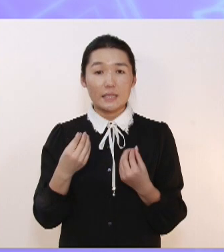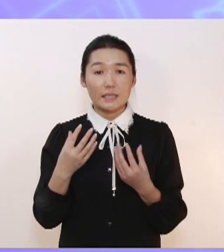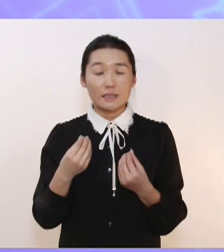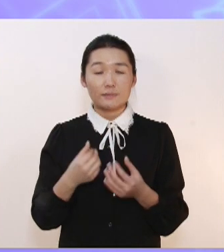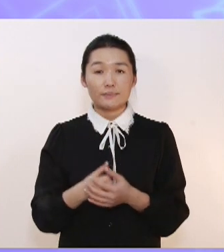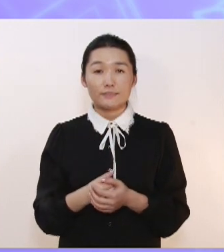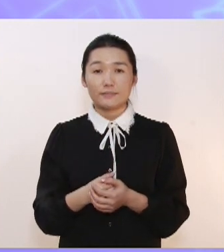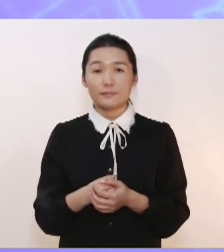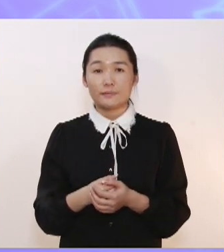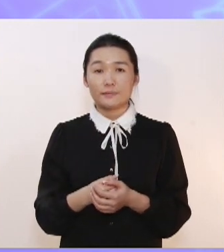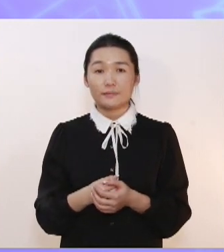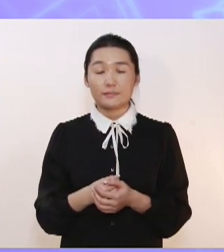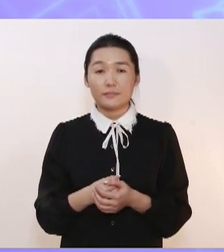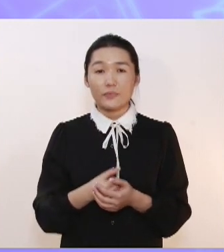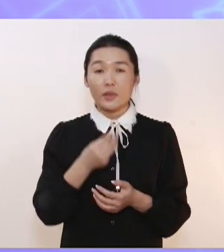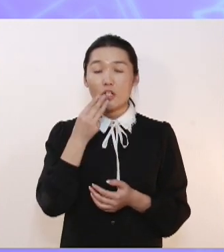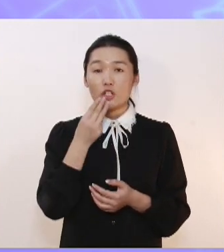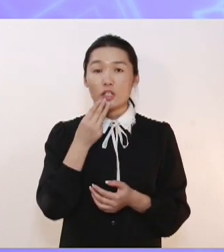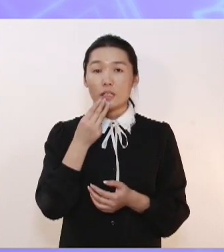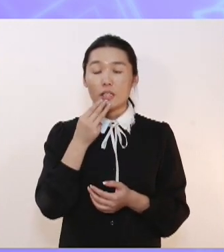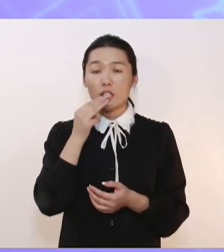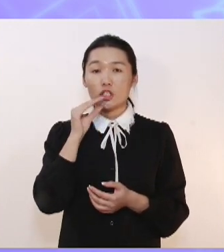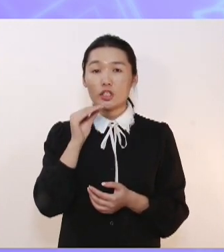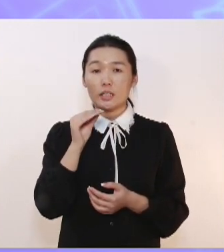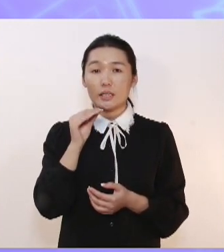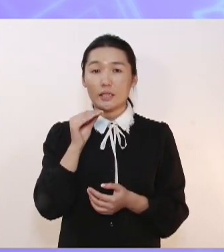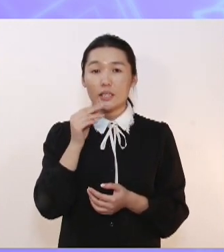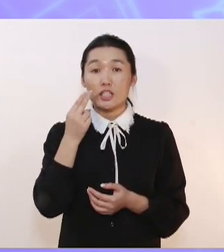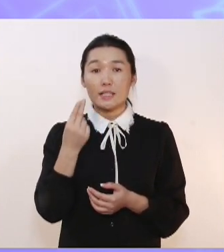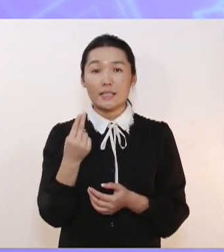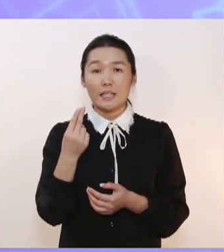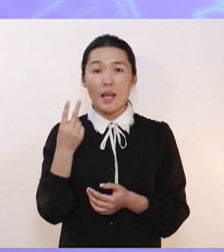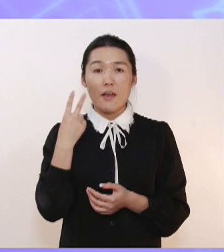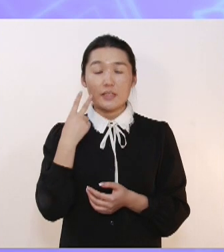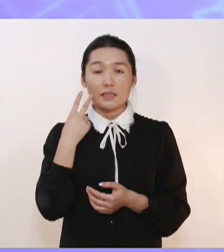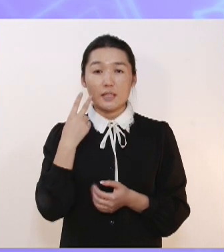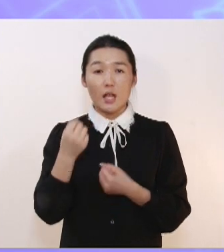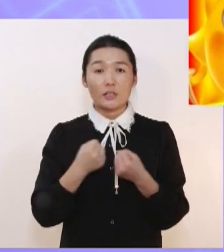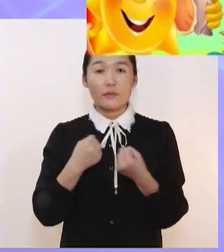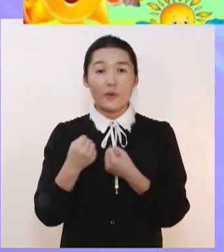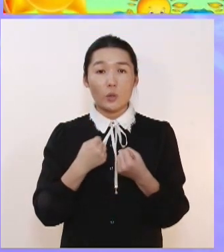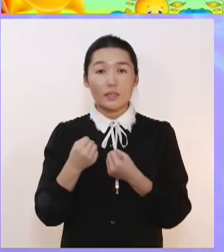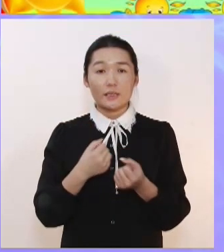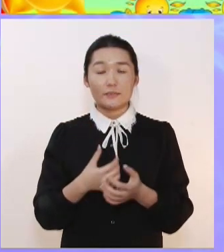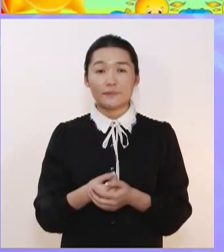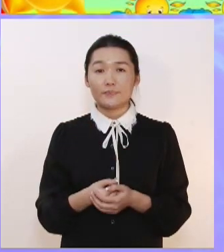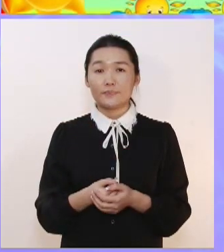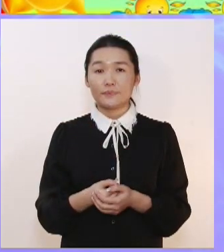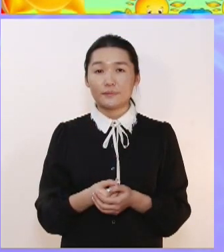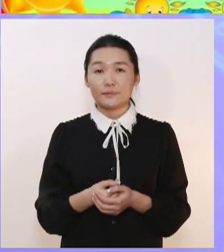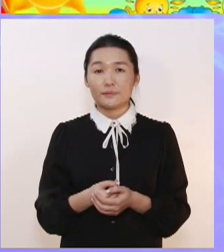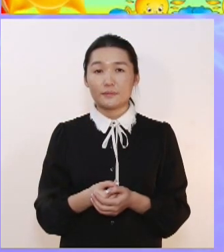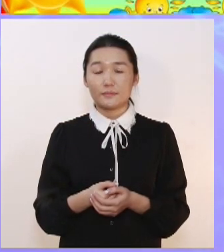мягкие. Ш, Ж, Ц всегда твердые.